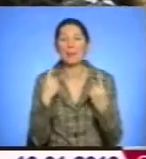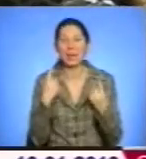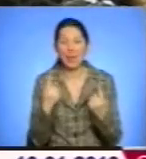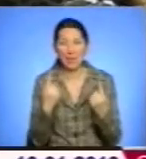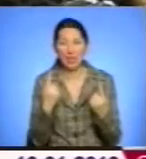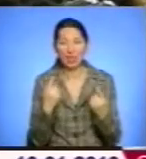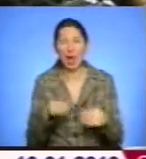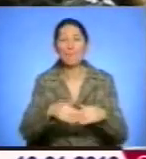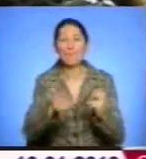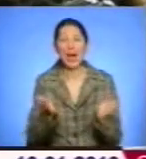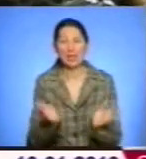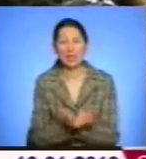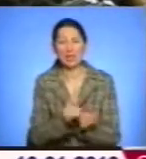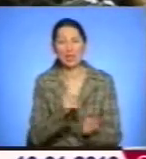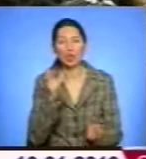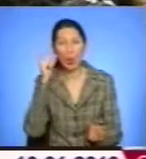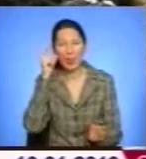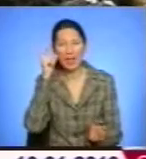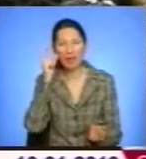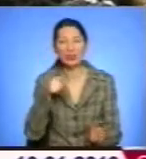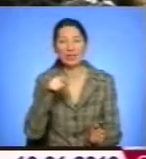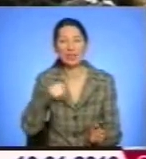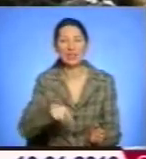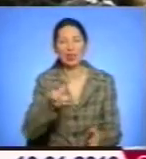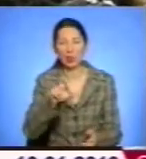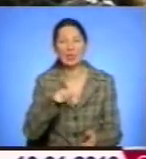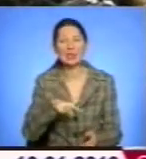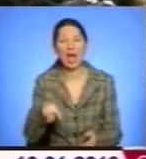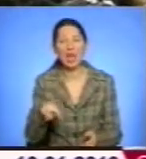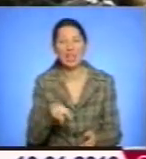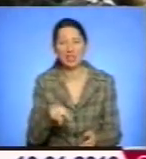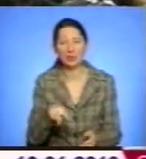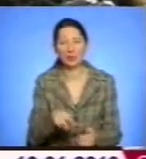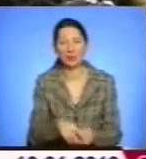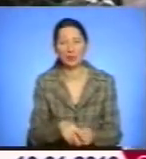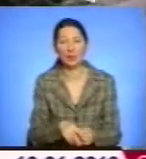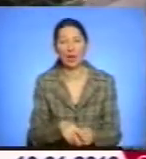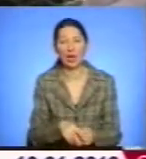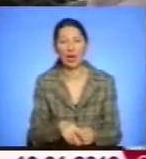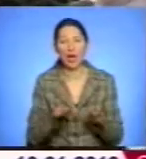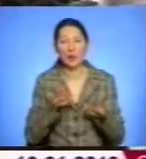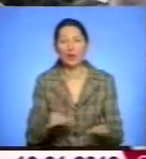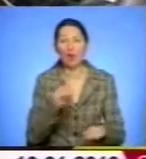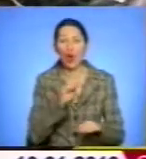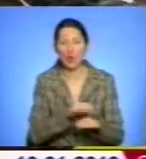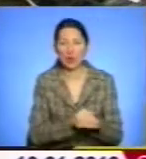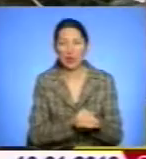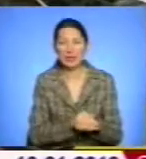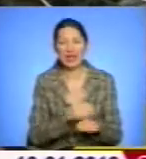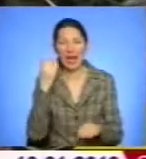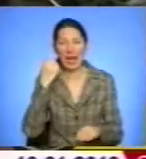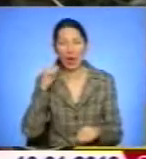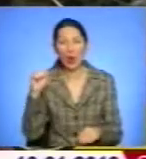найбільша макітра з кутею на 1300 літрів. Місце фіксації